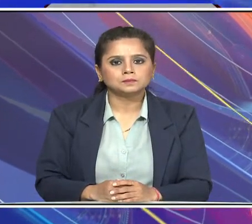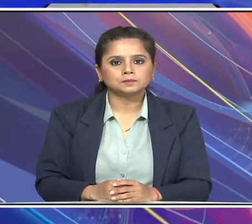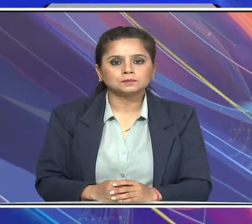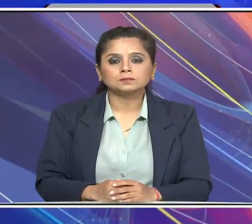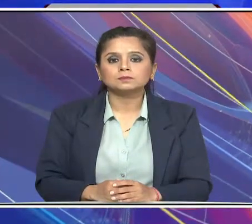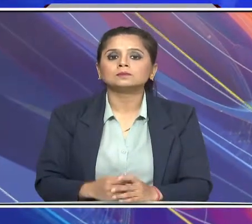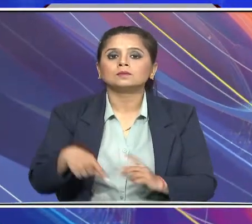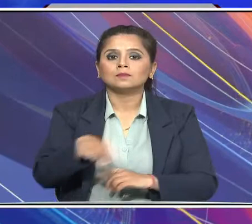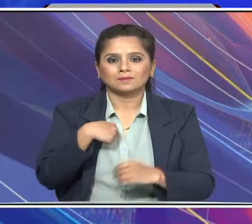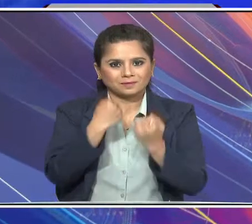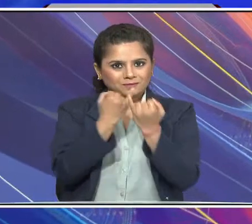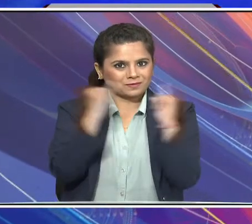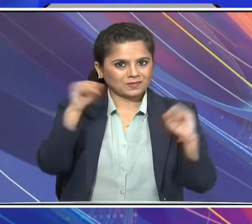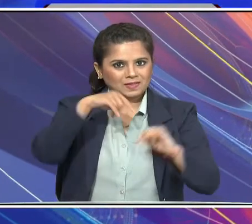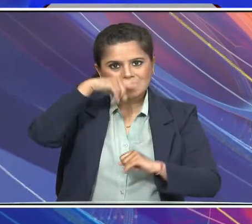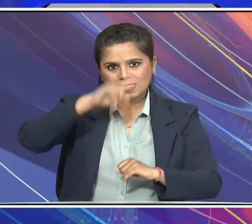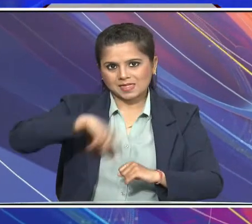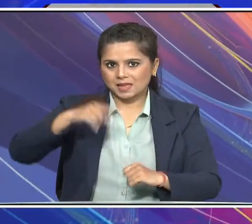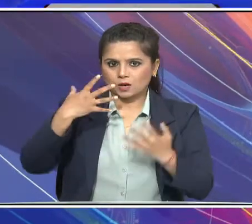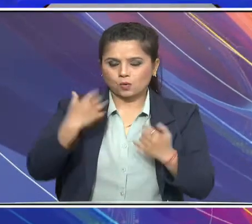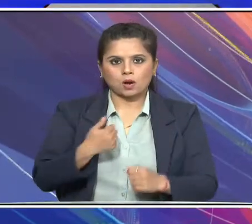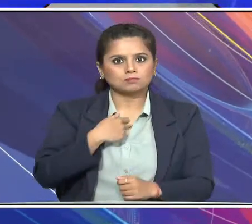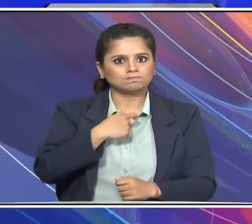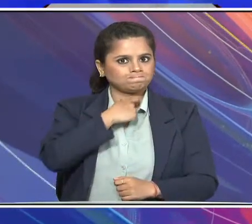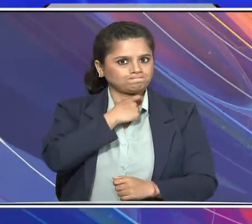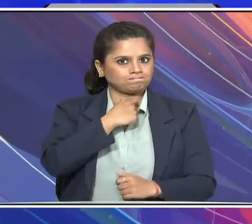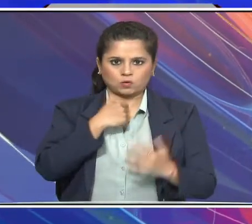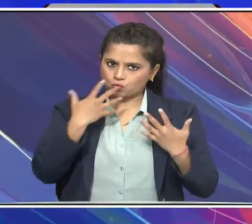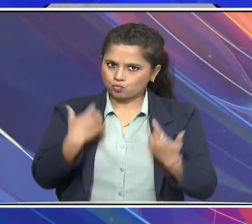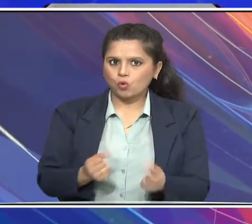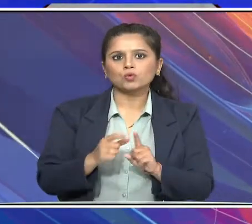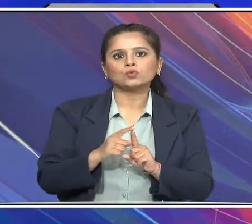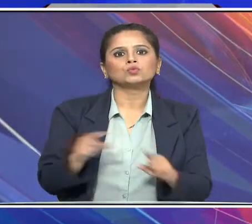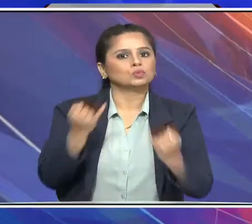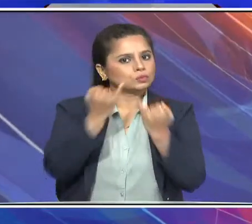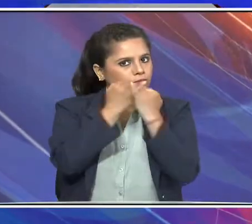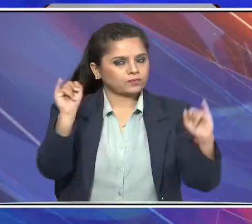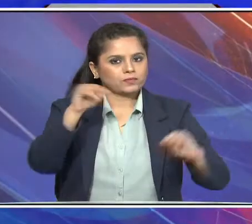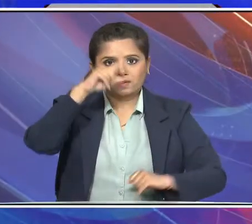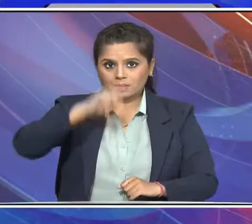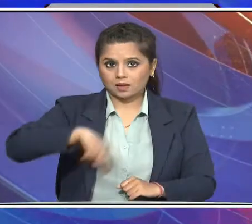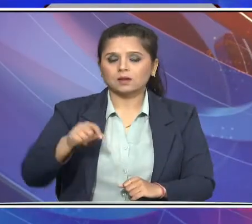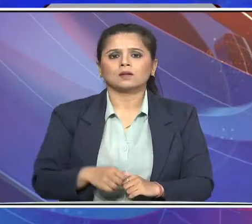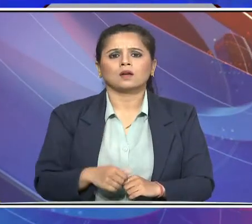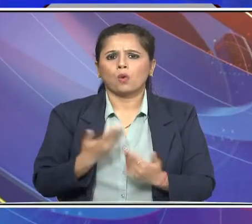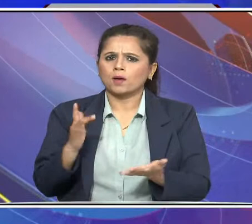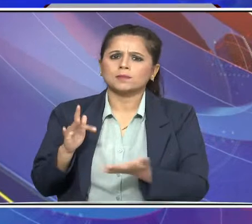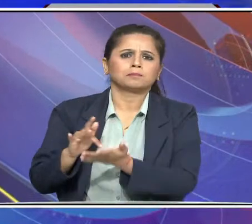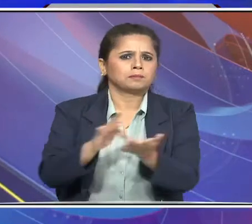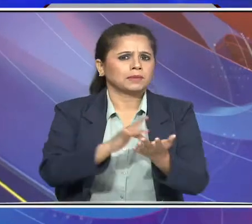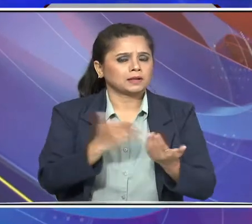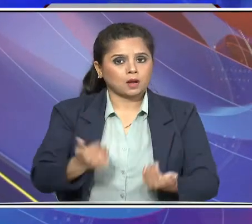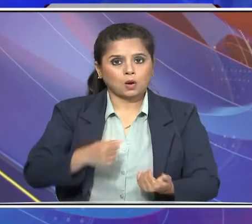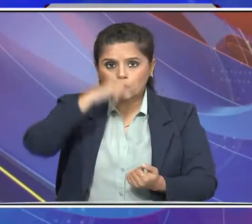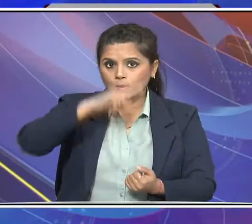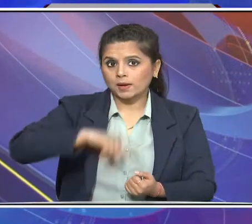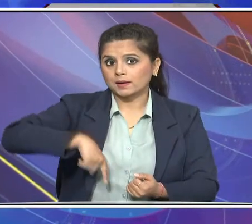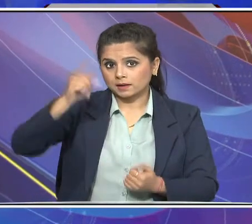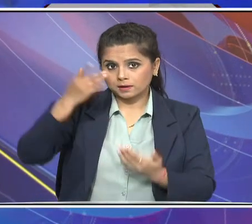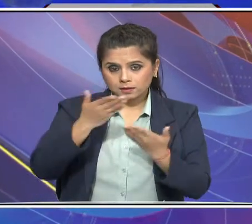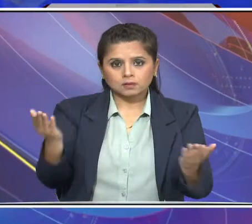जो आत्मनिरपे भारत बनाने की संकल्प लिया है हर क्षेत्र में भारत